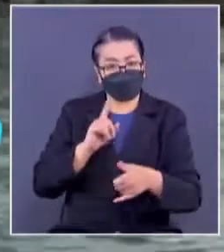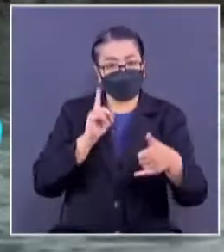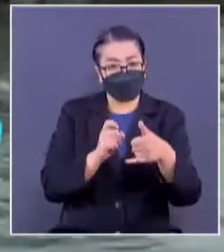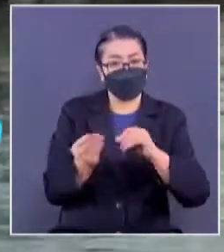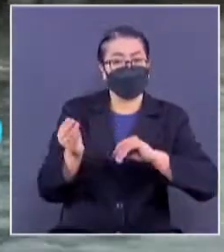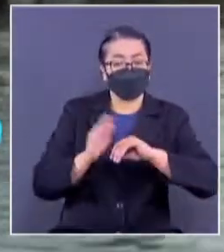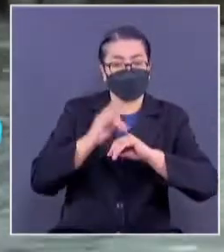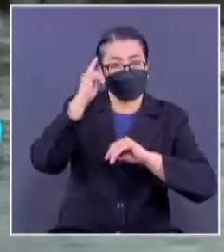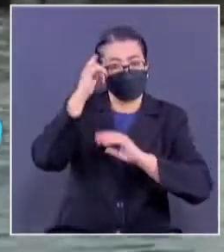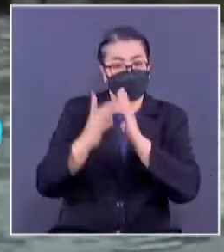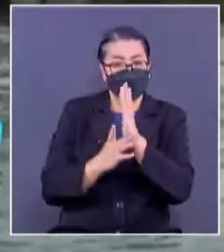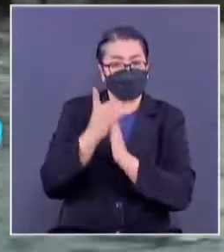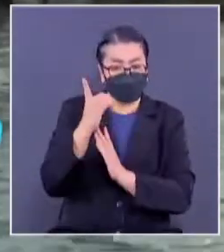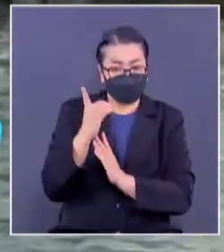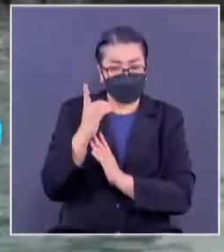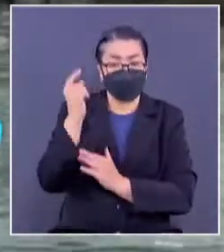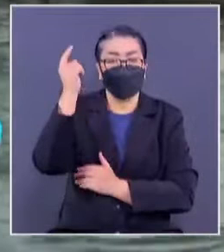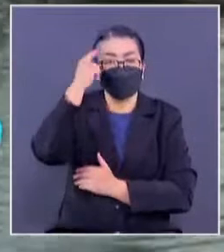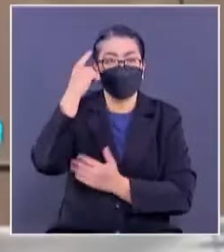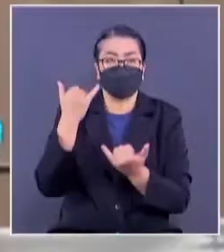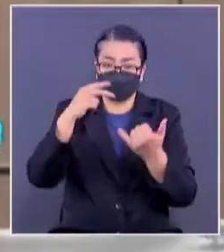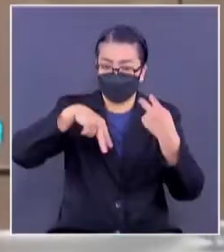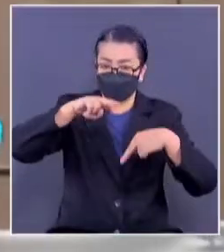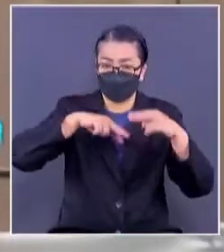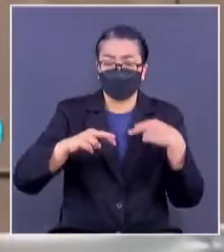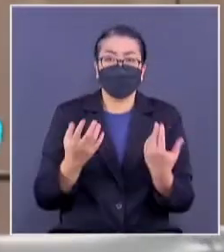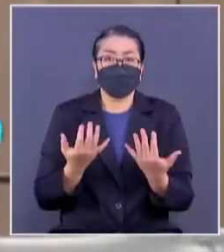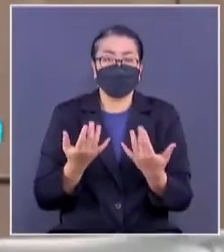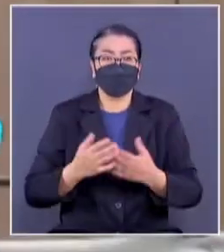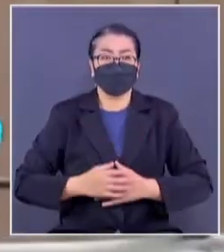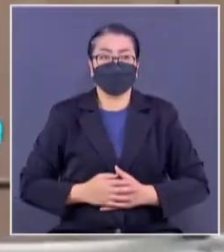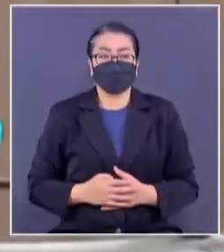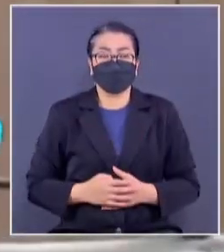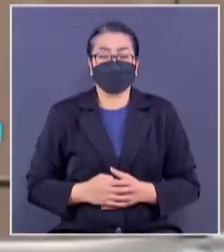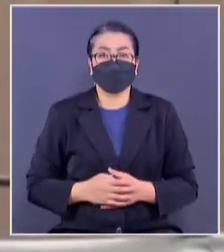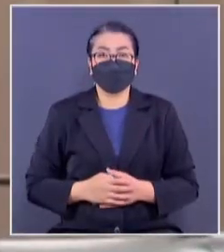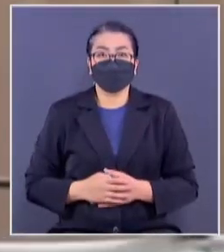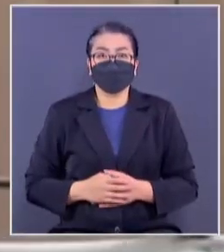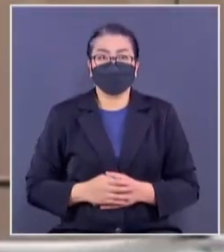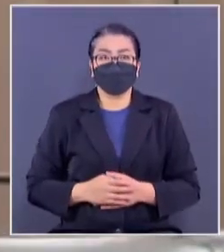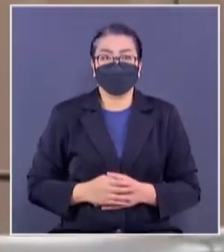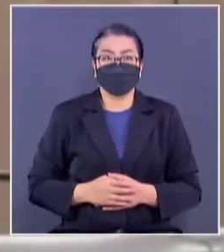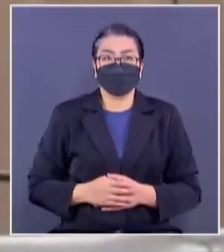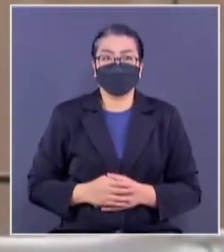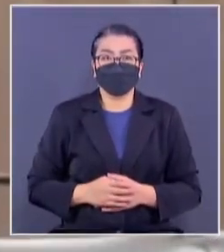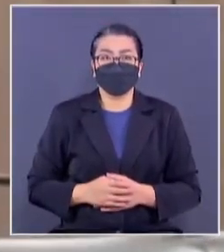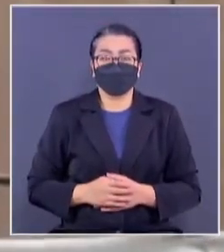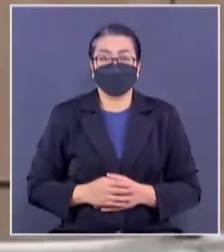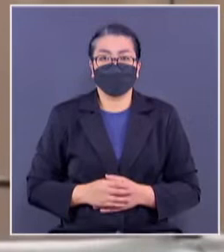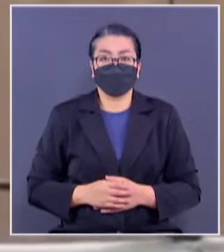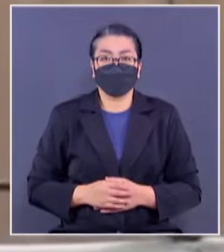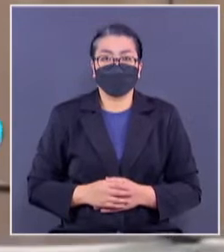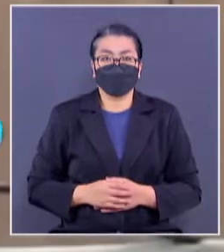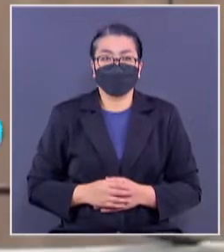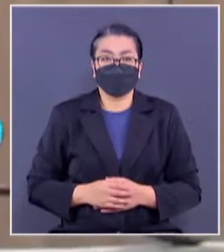าดอีกประมาณ1สัปดาห์จึงจะทราบผลค่ะ สิ่งที่เรากำลังรอคือรอผลการตรวจพิสูจน์ทางนิติวิ